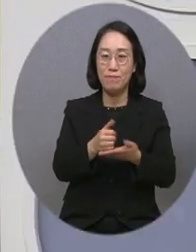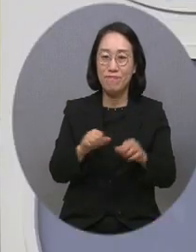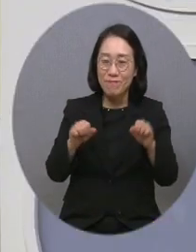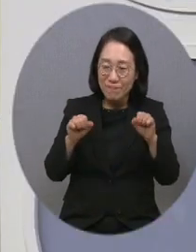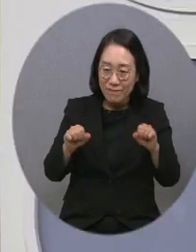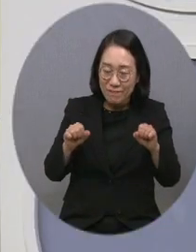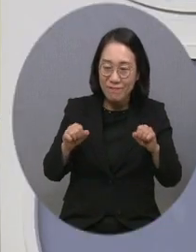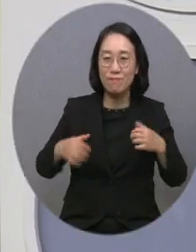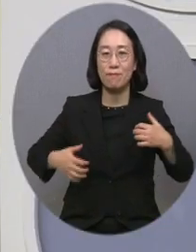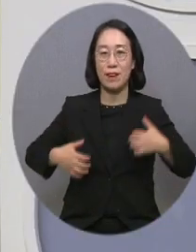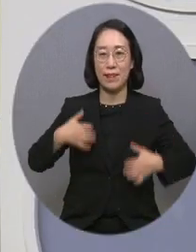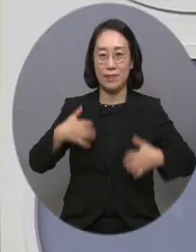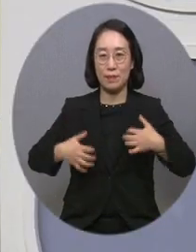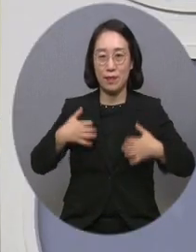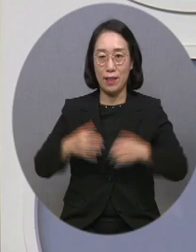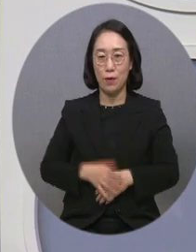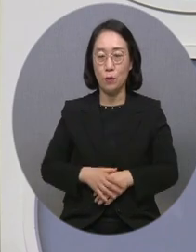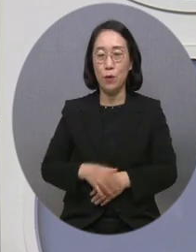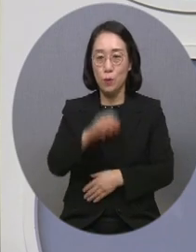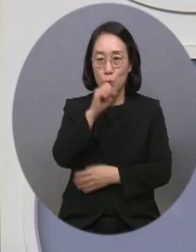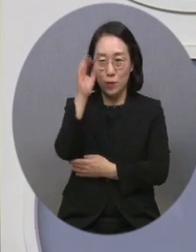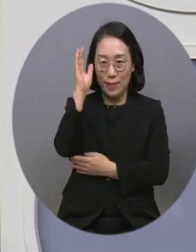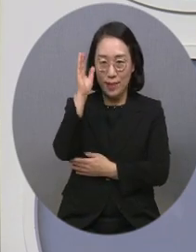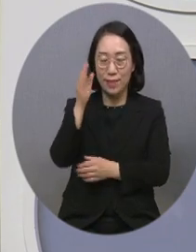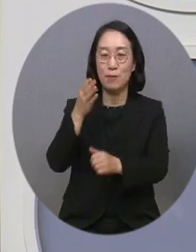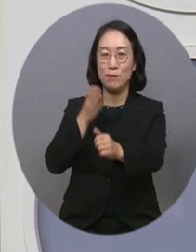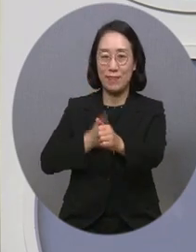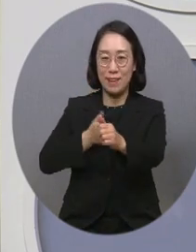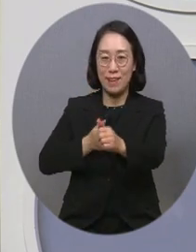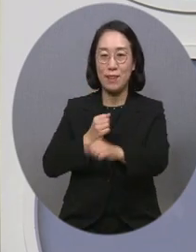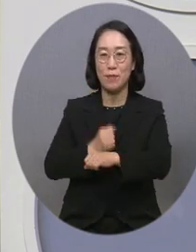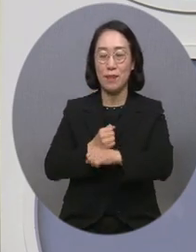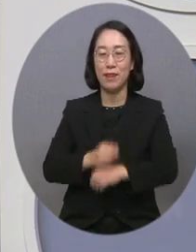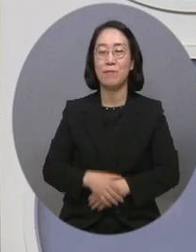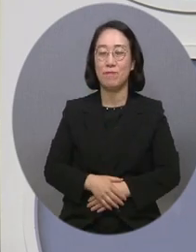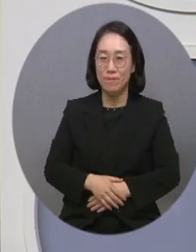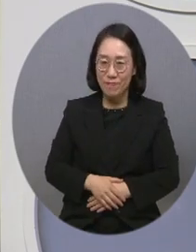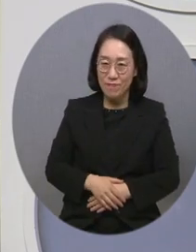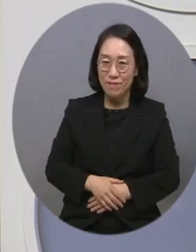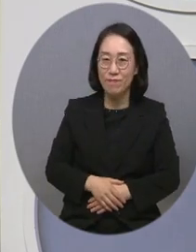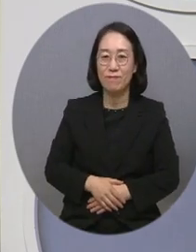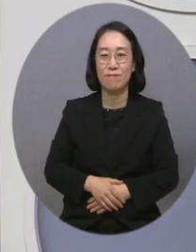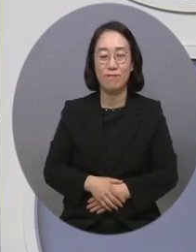예, 반갑습니다. 안녕하십니까. 예. 오늘 좋은 말씀 부탁합니다. 아, 예. 예, 감사합니다. 예.